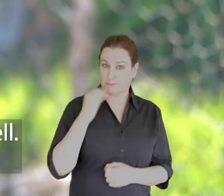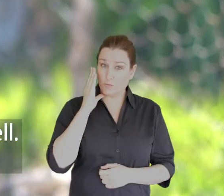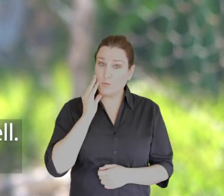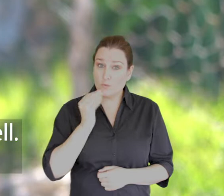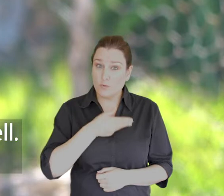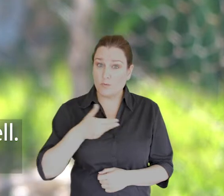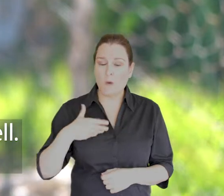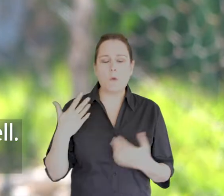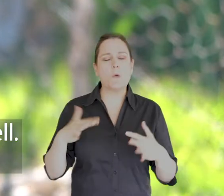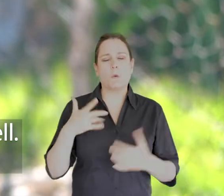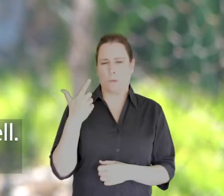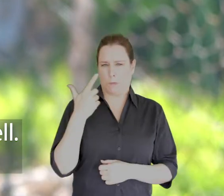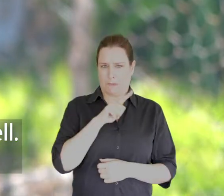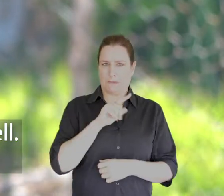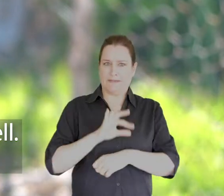heeft baie mooi